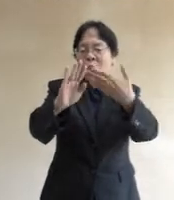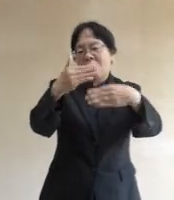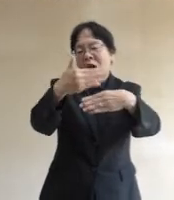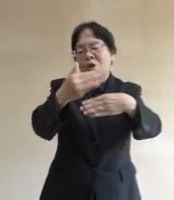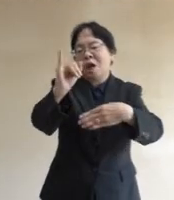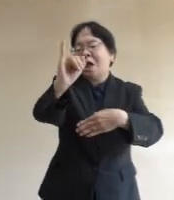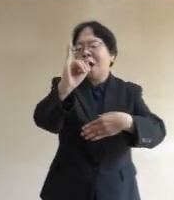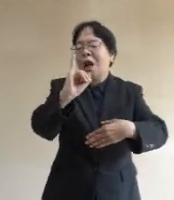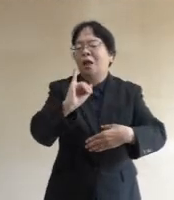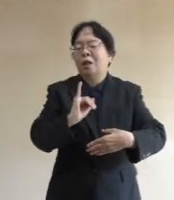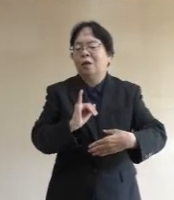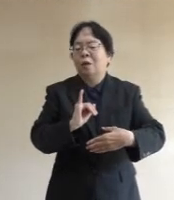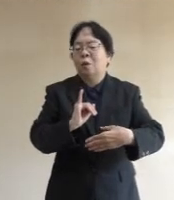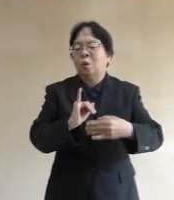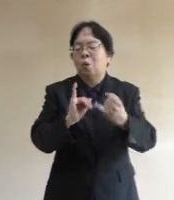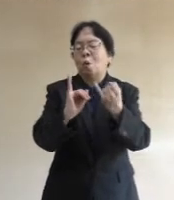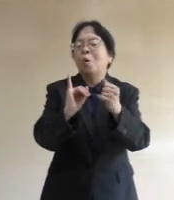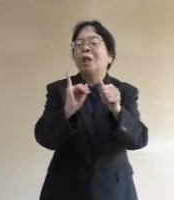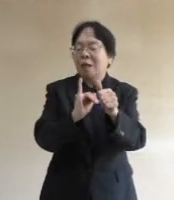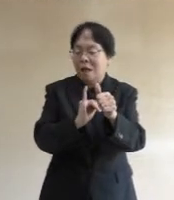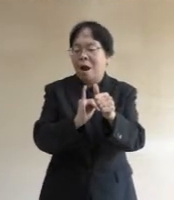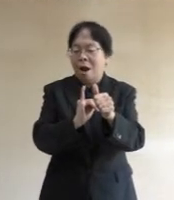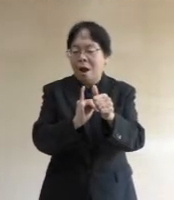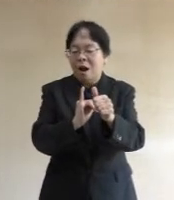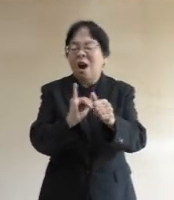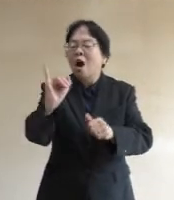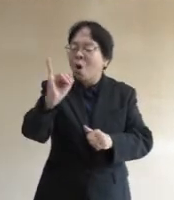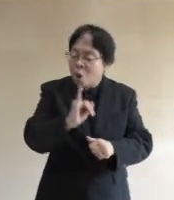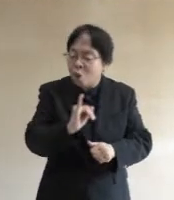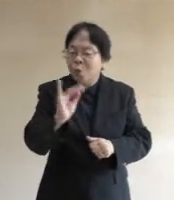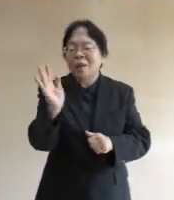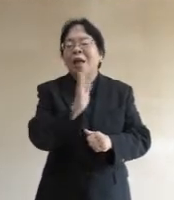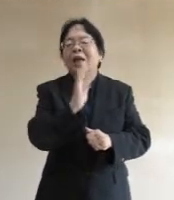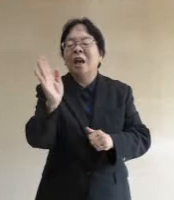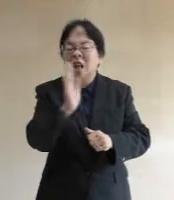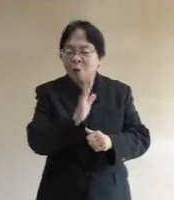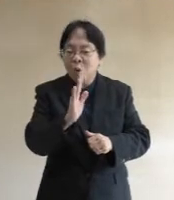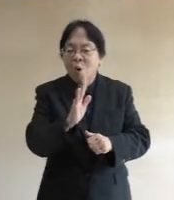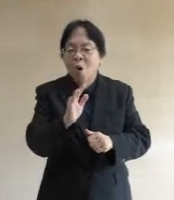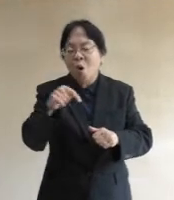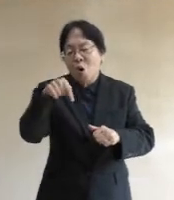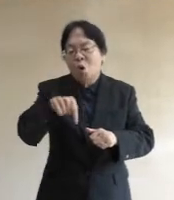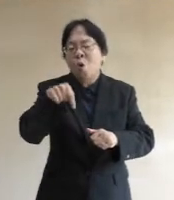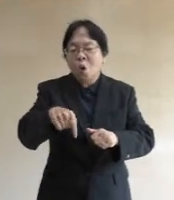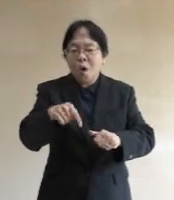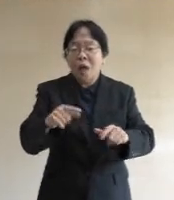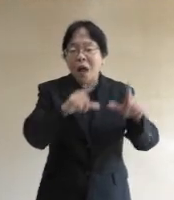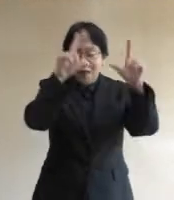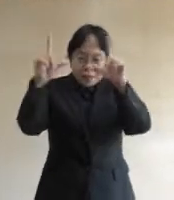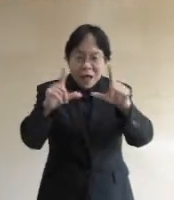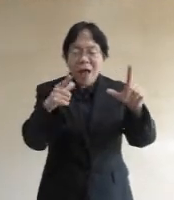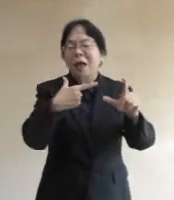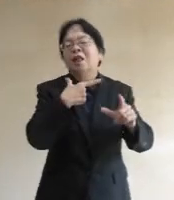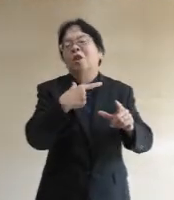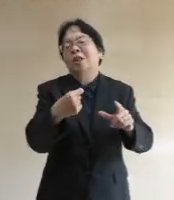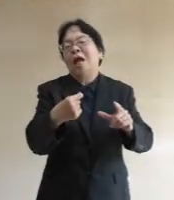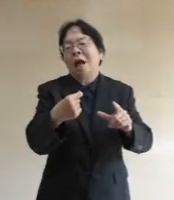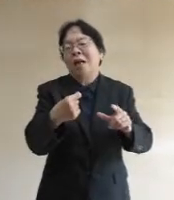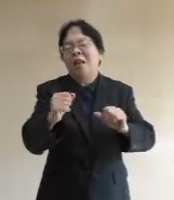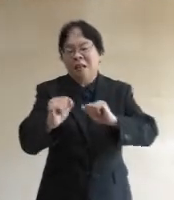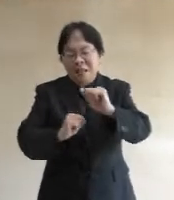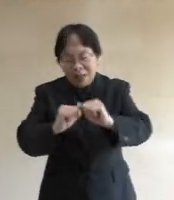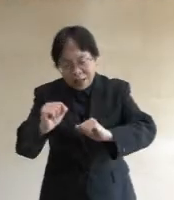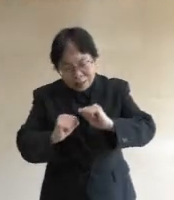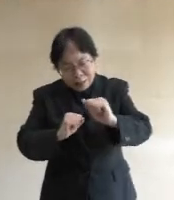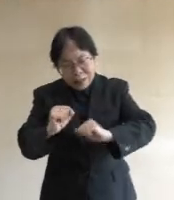、そういった人たちが、まあ、嫁いでこなくてもここに住みたいって来た人たちが活躍でき